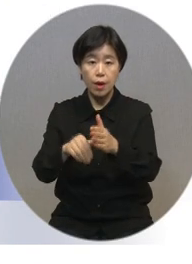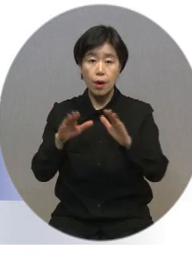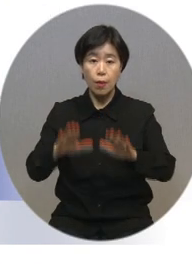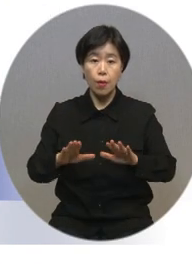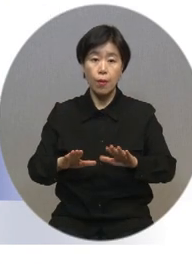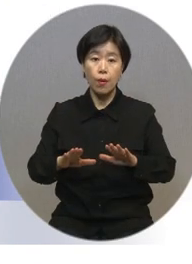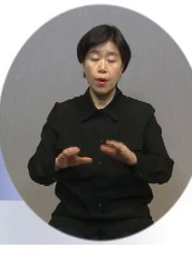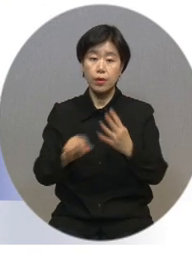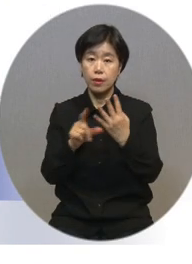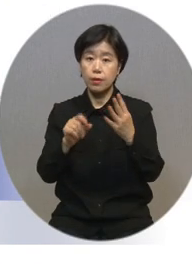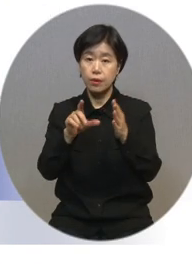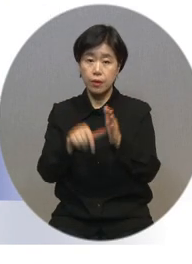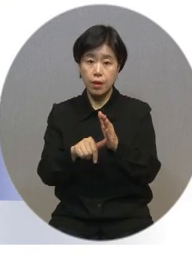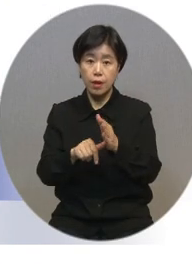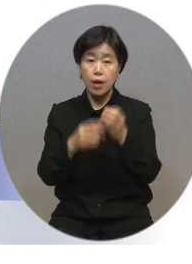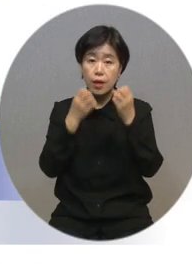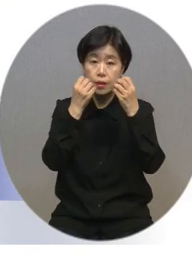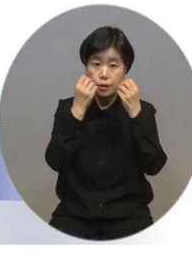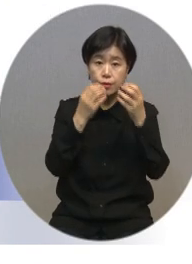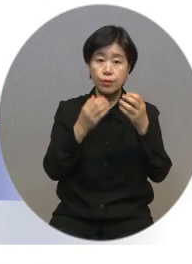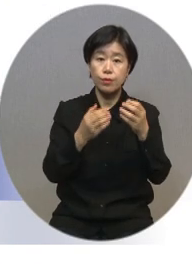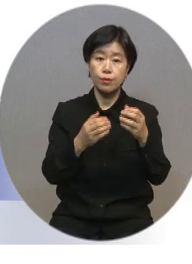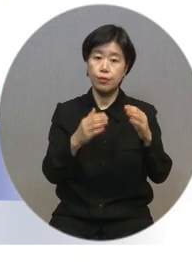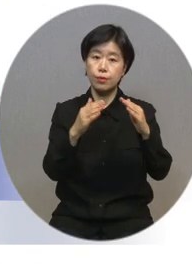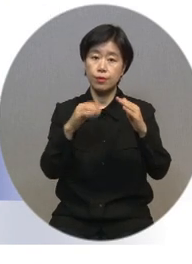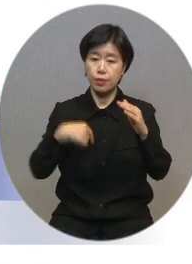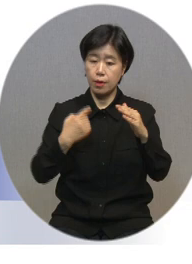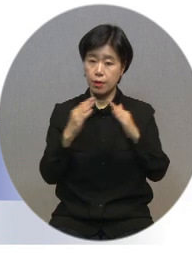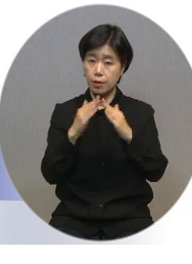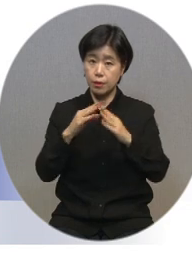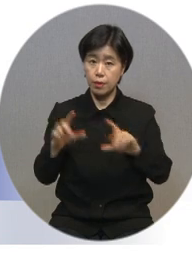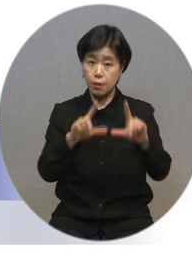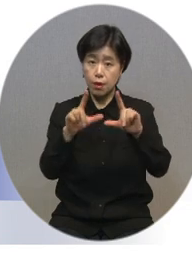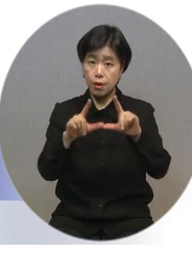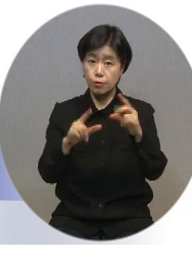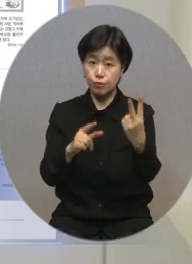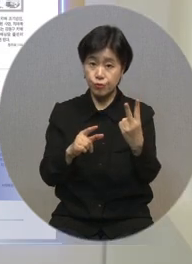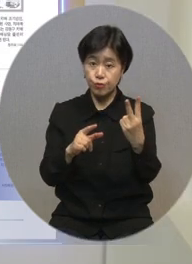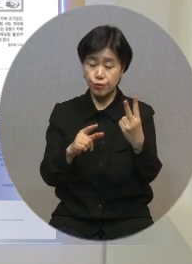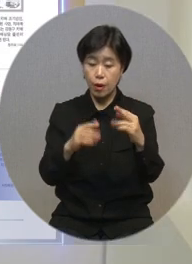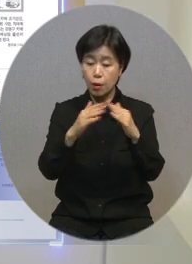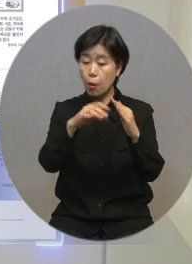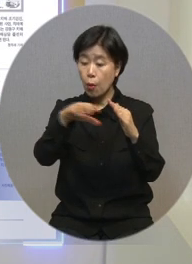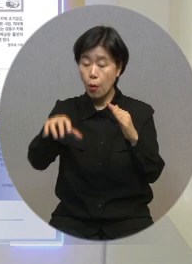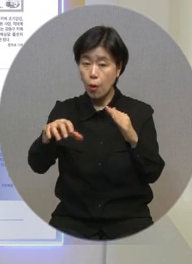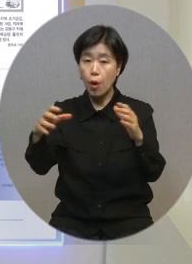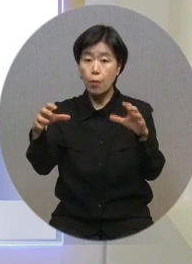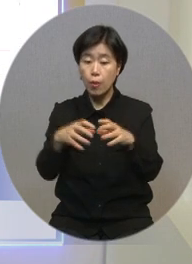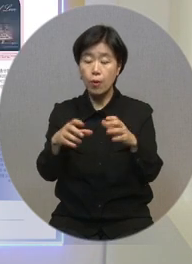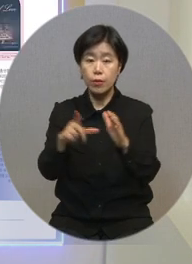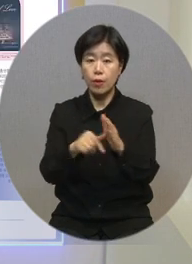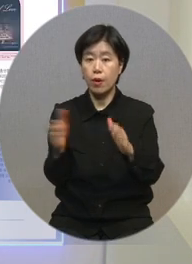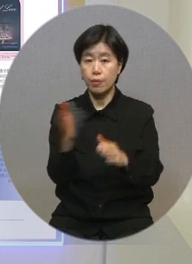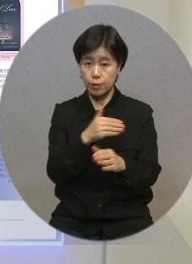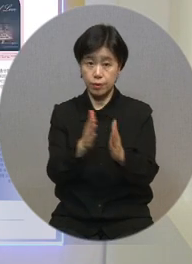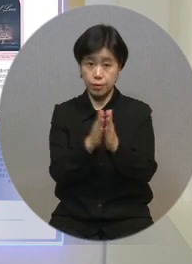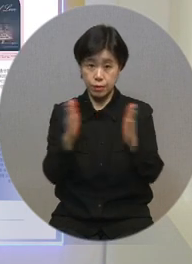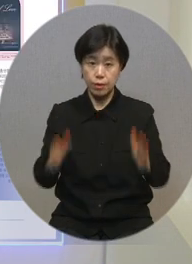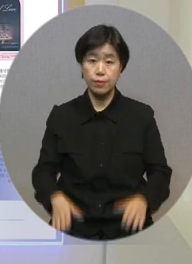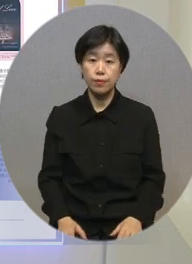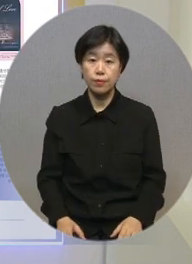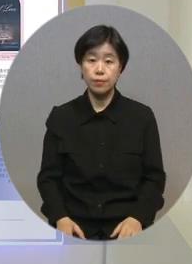신규 자립 생활주택 두 개소 모집 대부터 적용됩니다 다음은 12년입니다